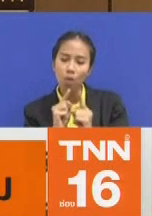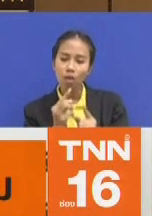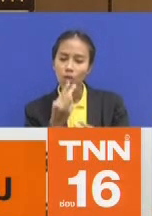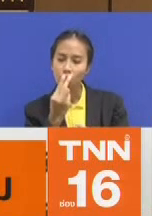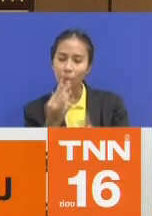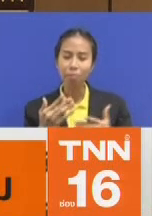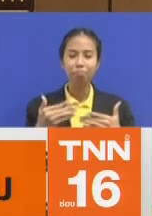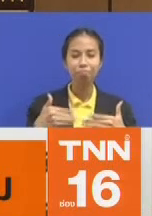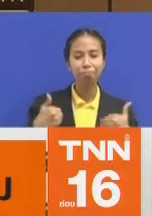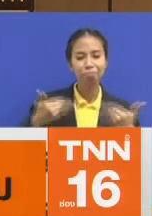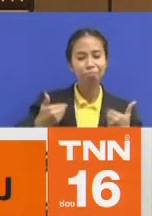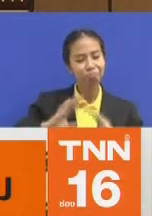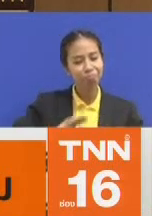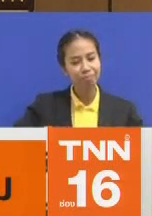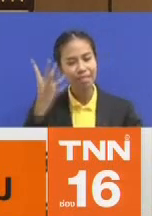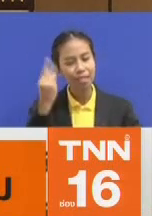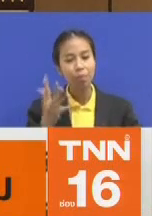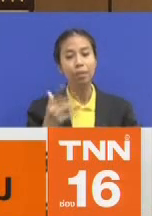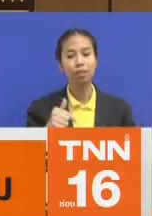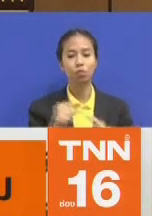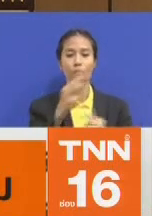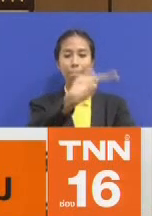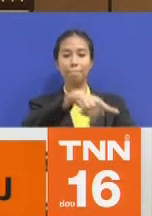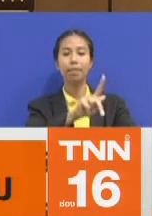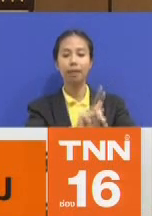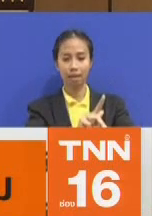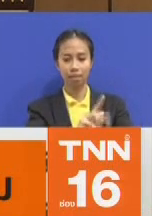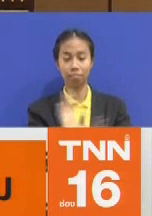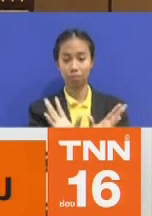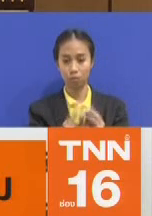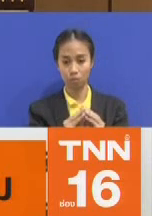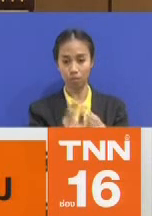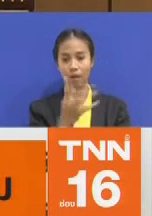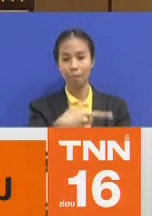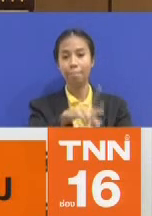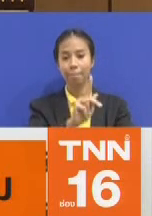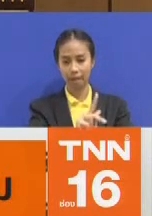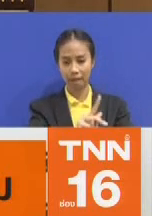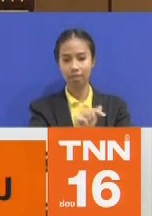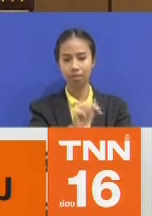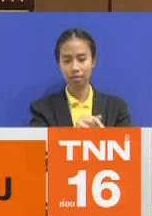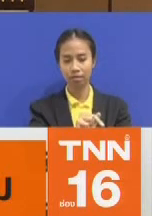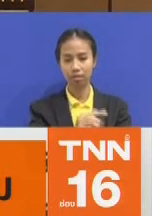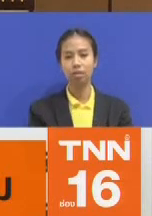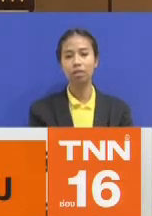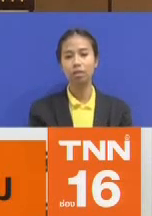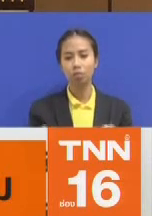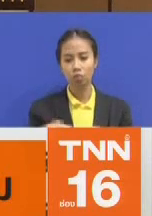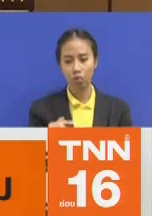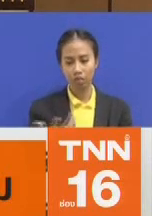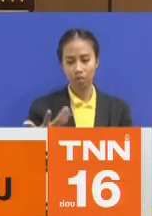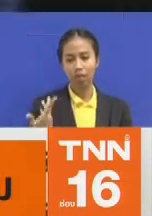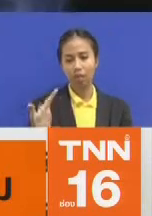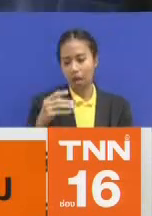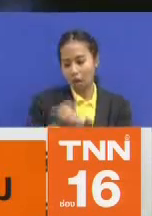มสภาผู้แทนราษฎรแล้วนะครับซึ่งในระหว่างนี้ก็อยู่ระหว่างการรอนับองค์ประชุมเพื่อเปิดประชุมในช่วง